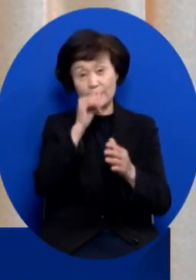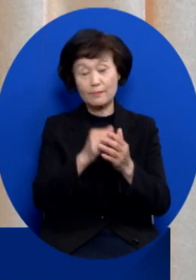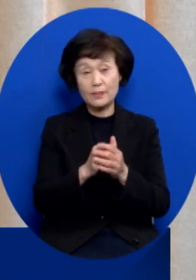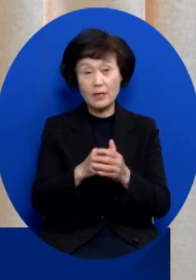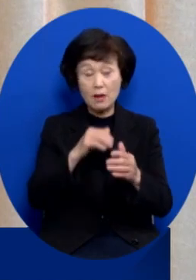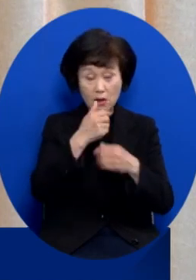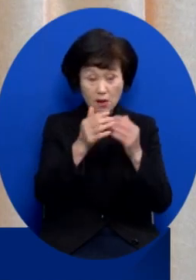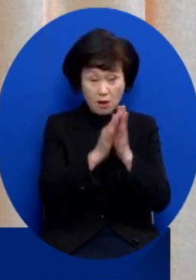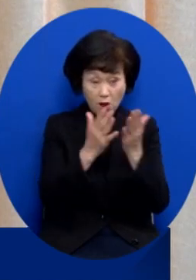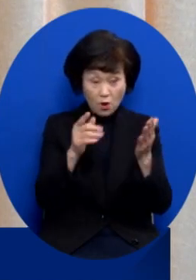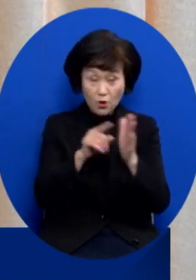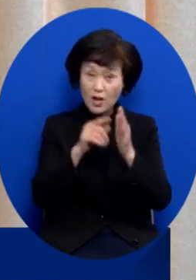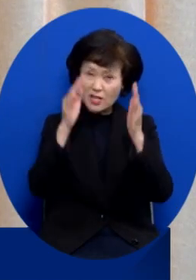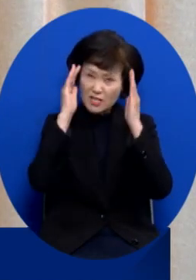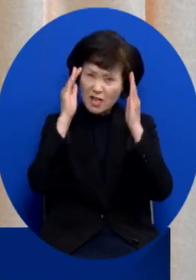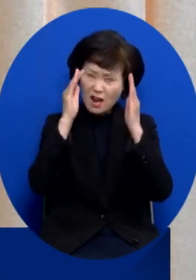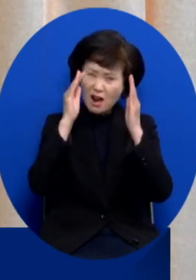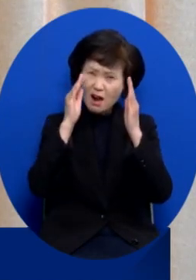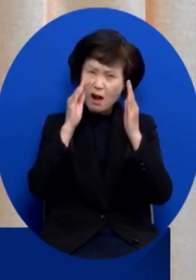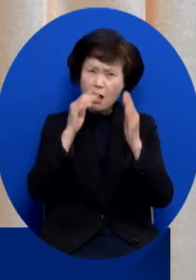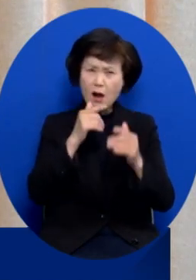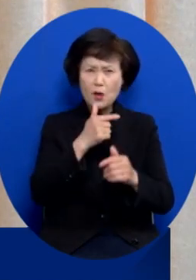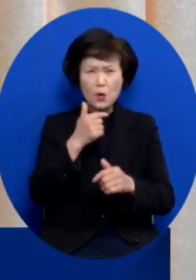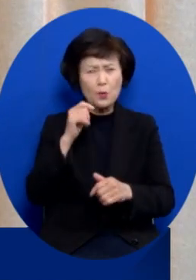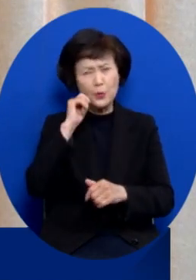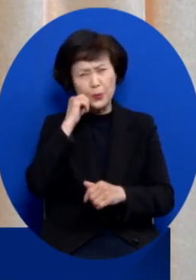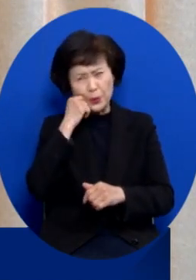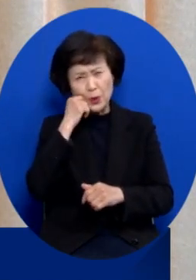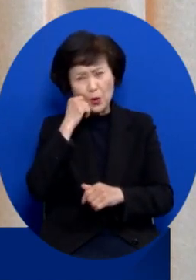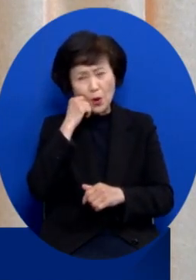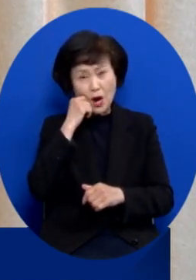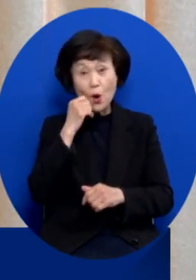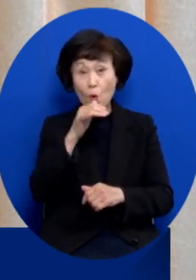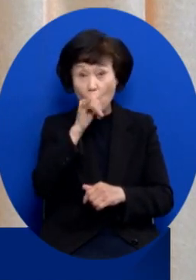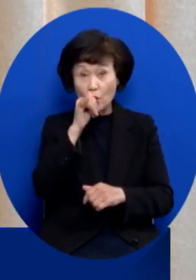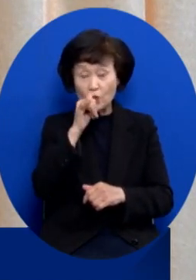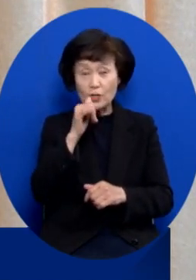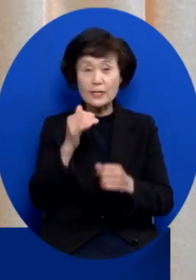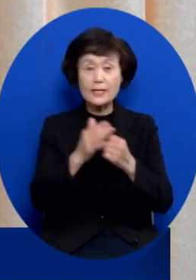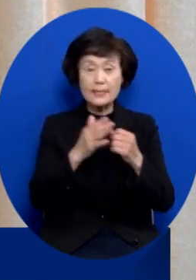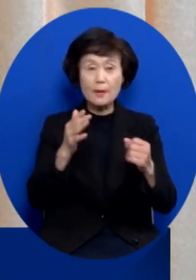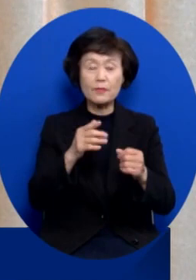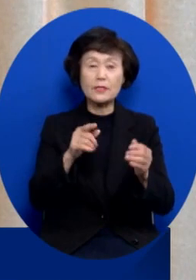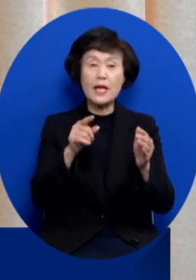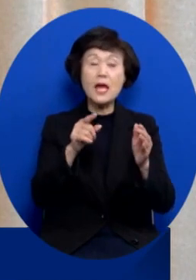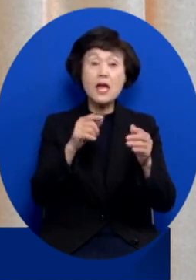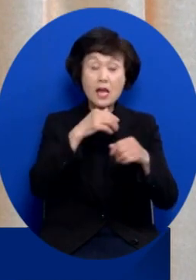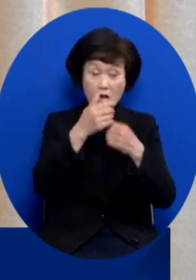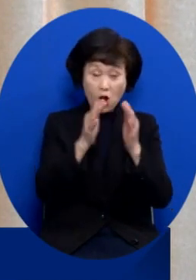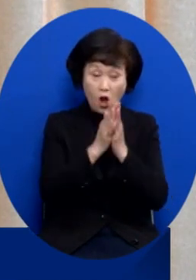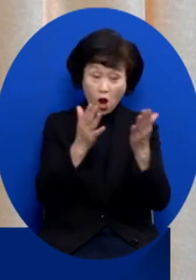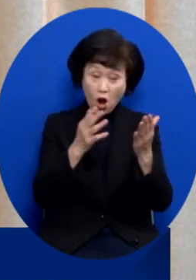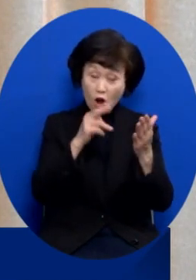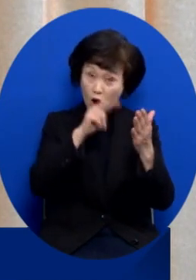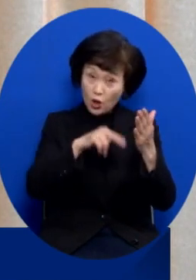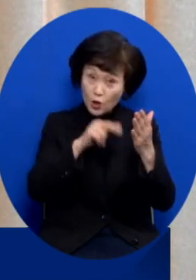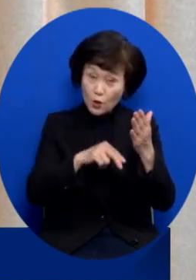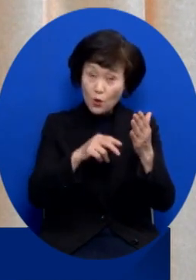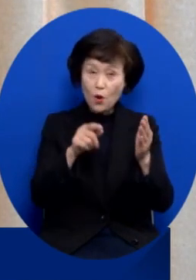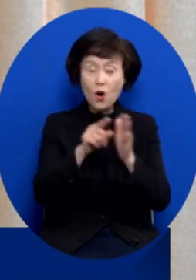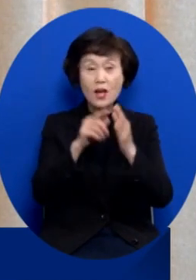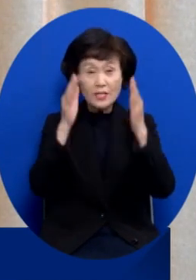신학은 모두 다 어려워해요. 그래서 저는 신학과 성경도 재미있게 받아들이면 좋겠다